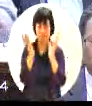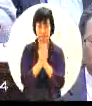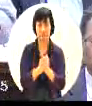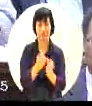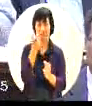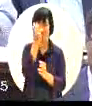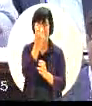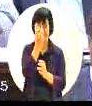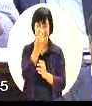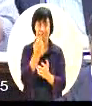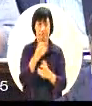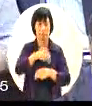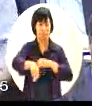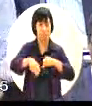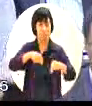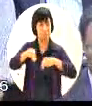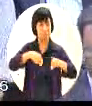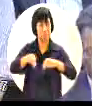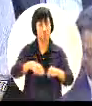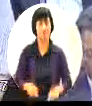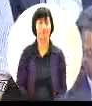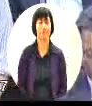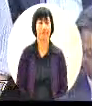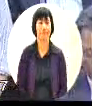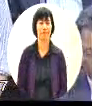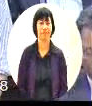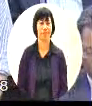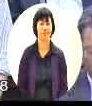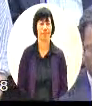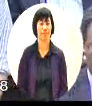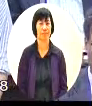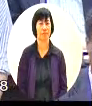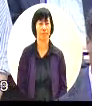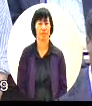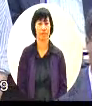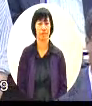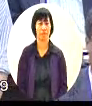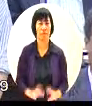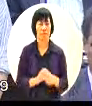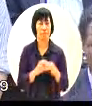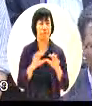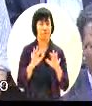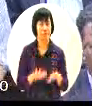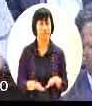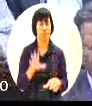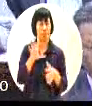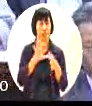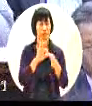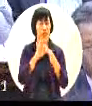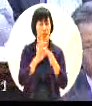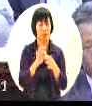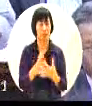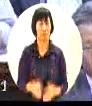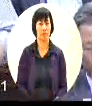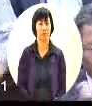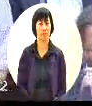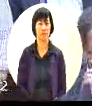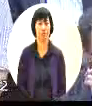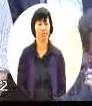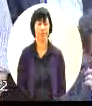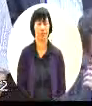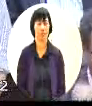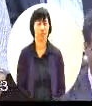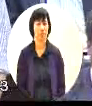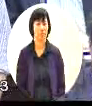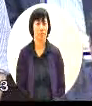这个设计部分咯。所以咱这已经即摆已经进入伫这个先期 规划这个部分哦。啊，这个另外就是